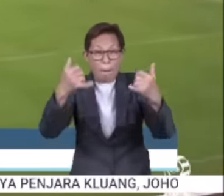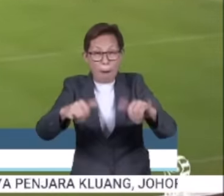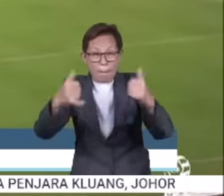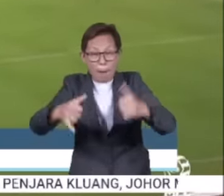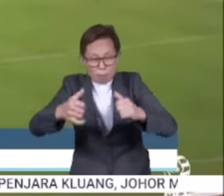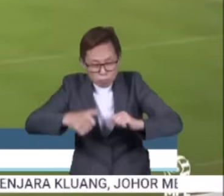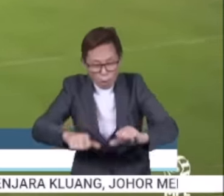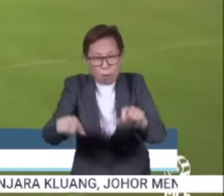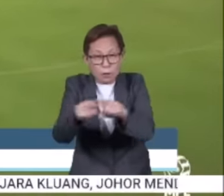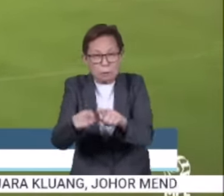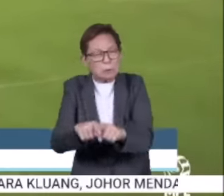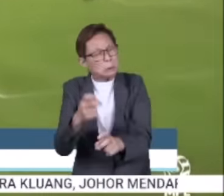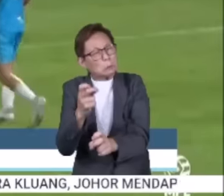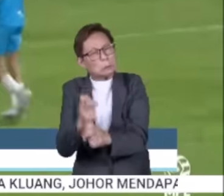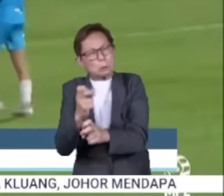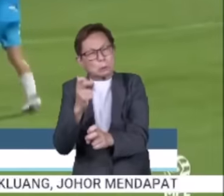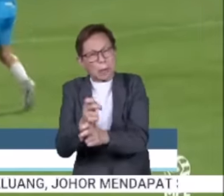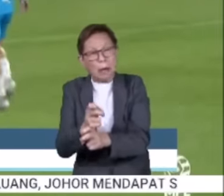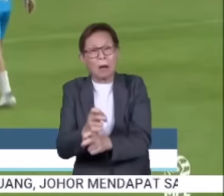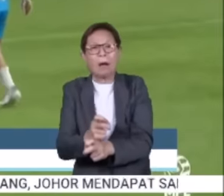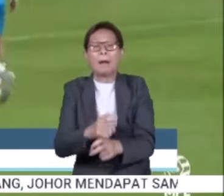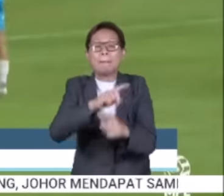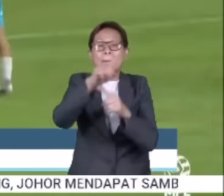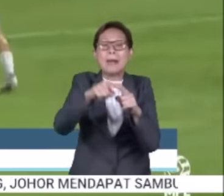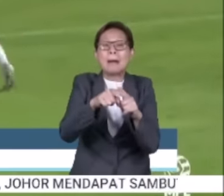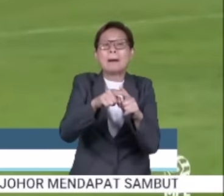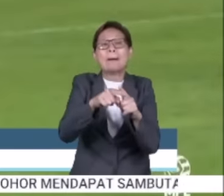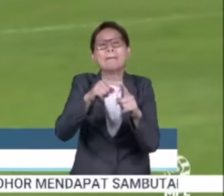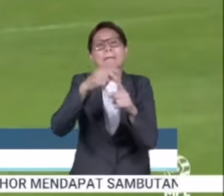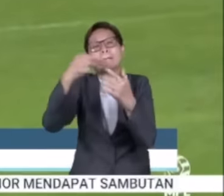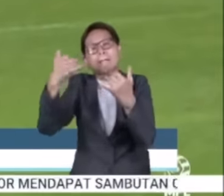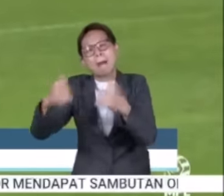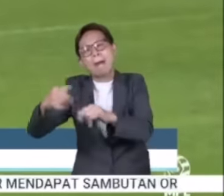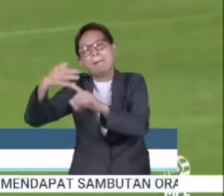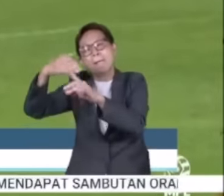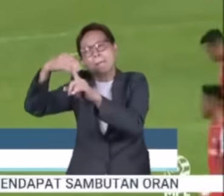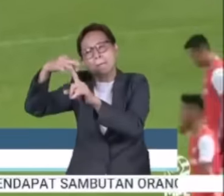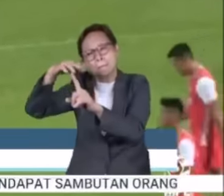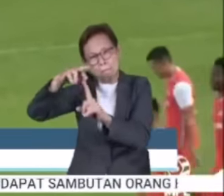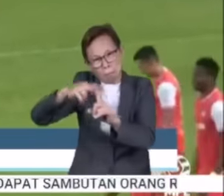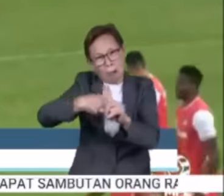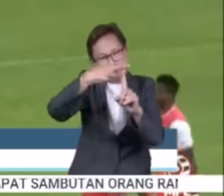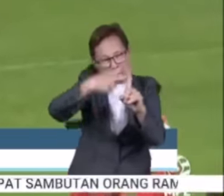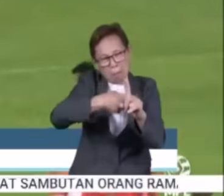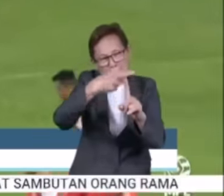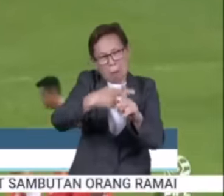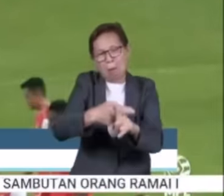mudah seperti yang disangka. Lebih-lebih lagi apabila bermain dalam bulan Ramadan.